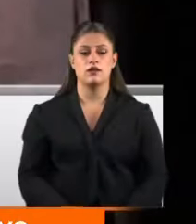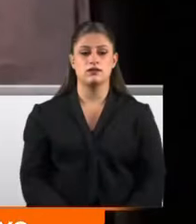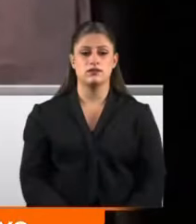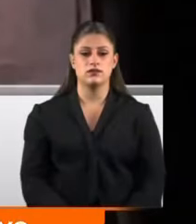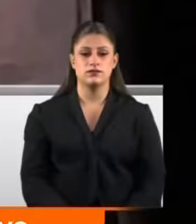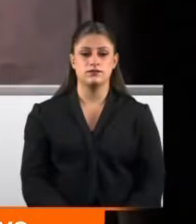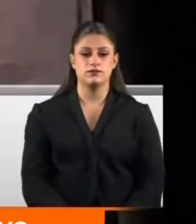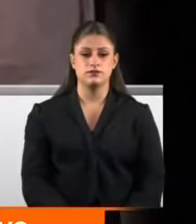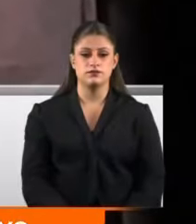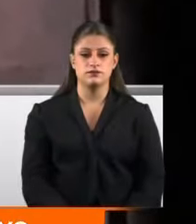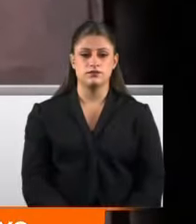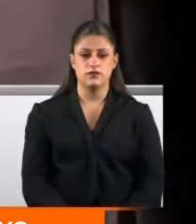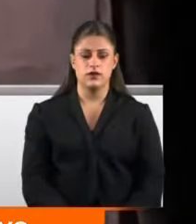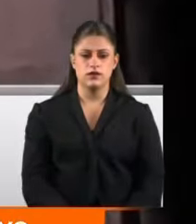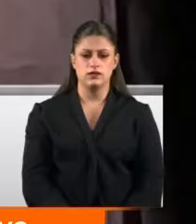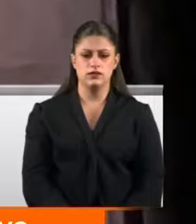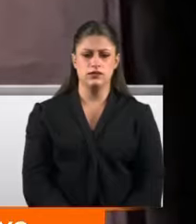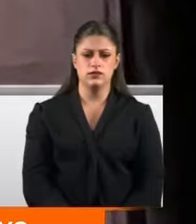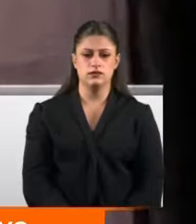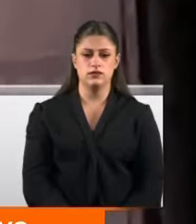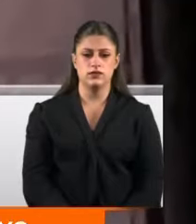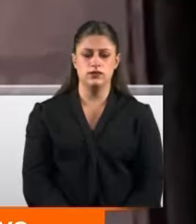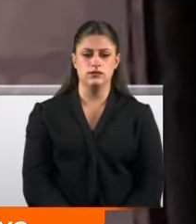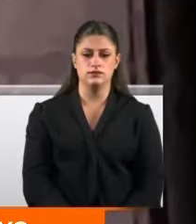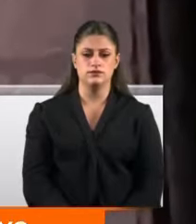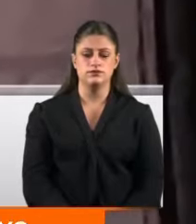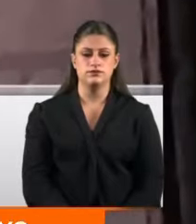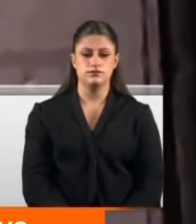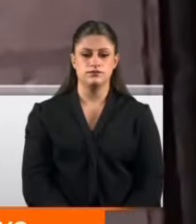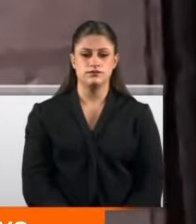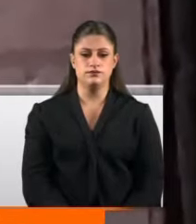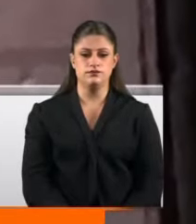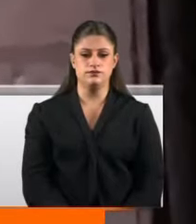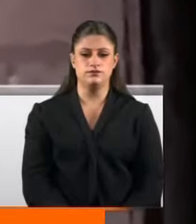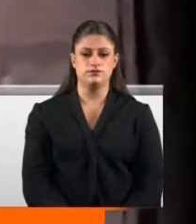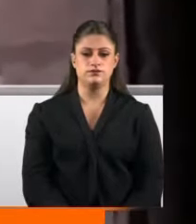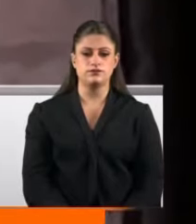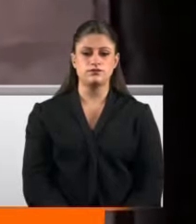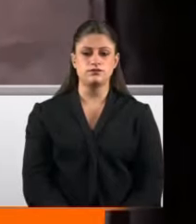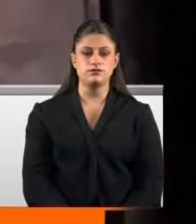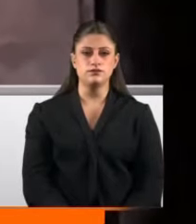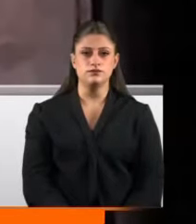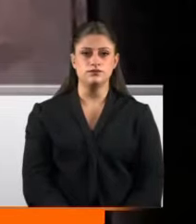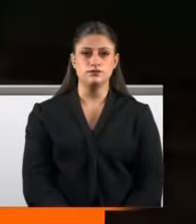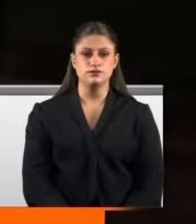Biz dayanmaya çalışıyoruz bu duruma ama çocuklar, yaşlılar, hastalar için çok daha zor.